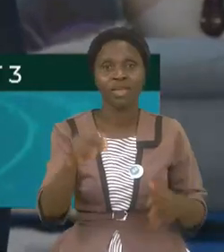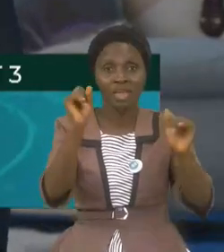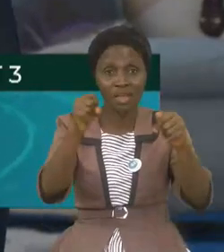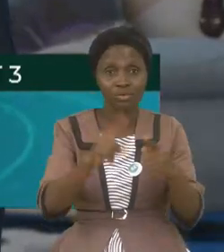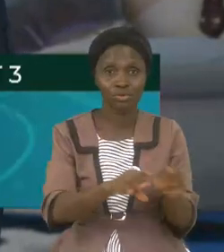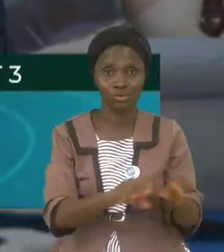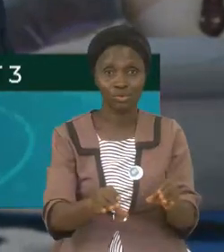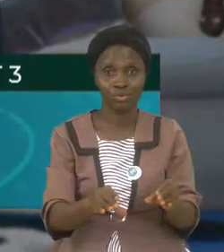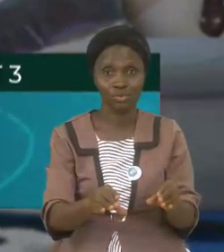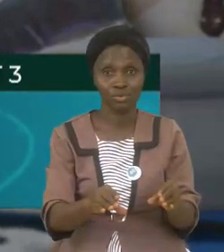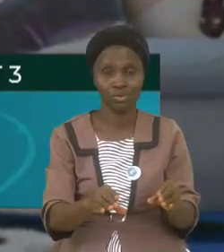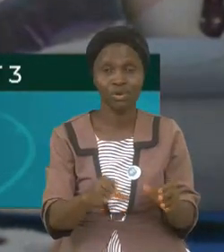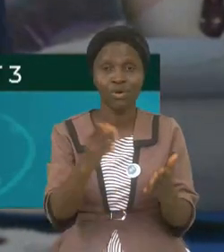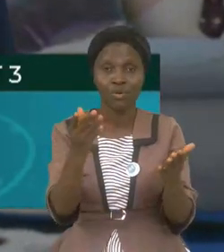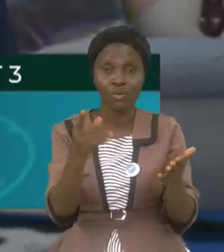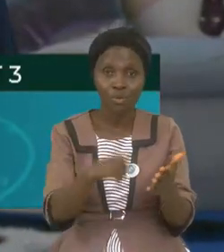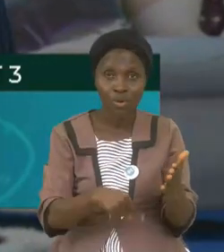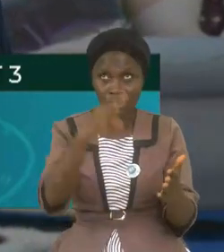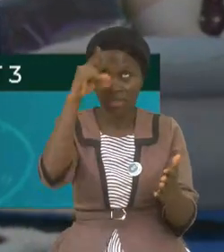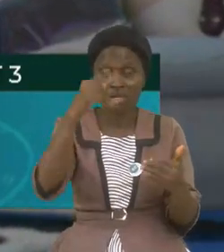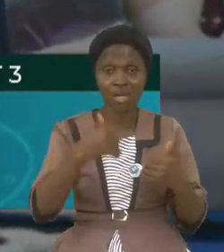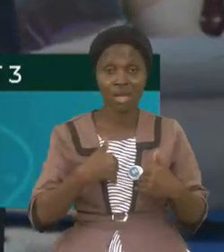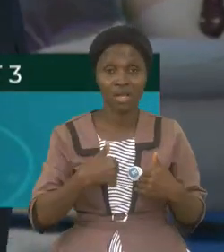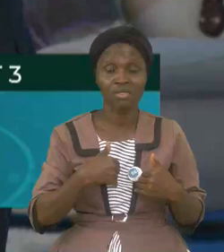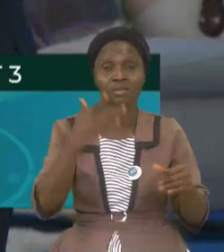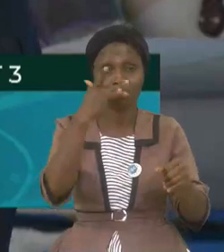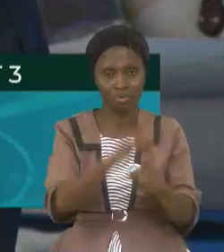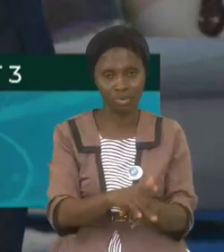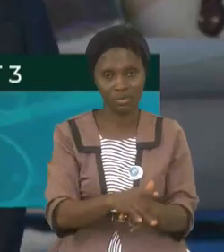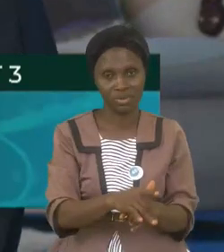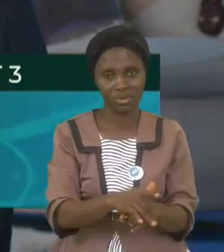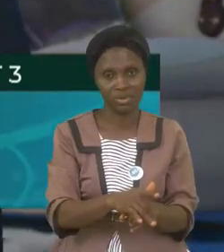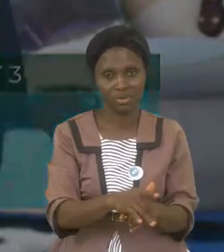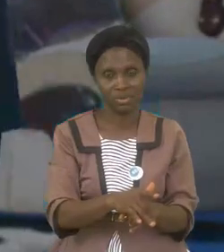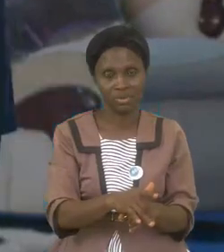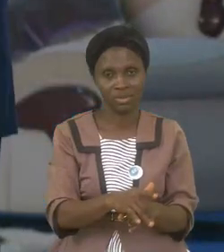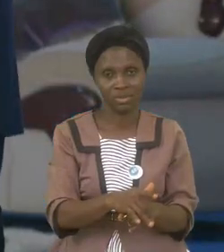de 90 ans et à amener le gris, le sourire dans la famille? Oui,